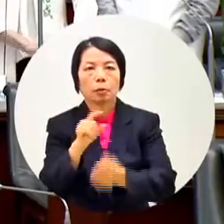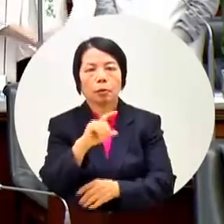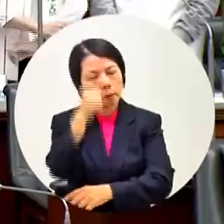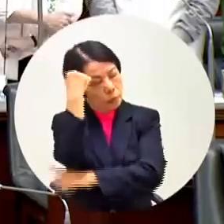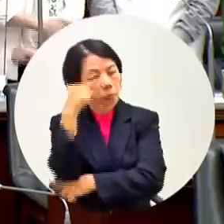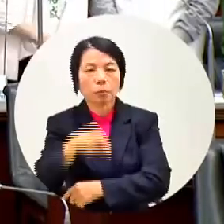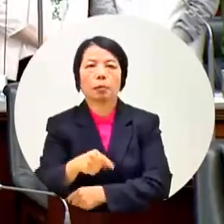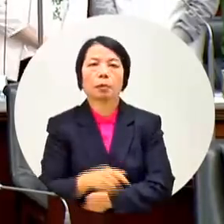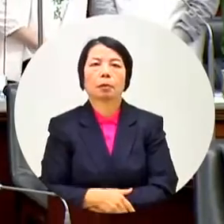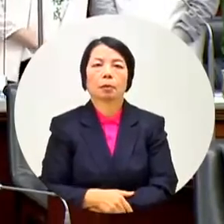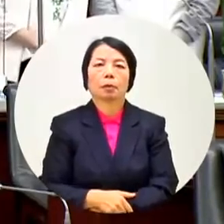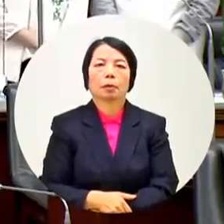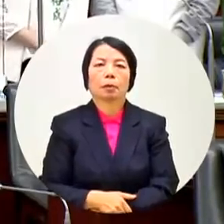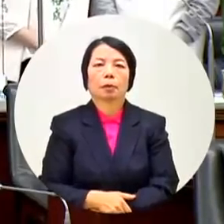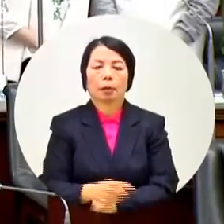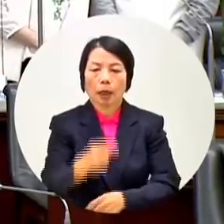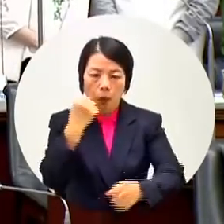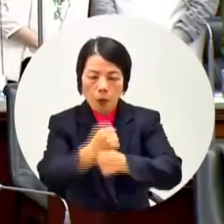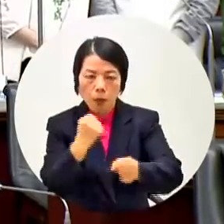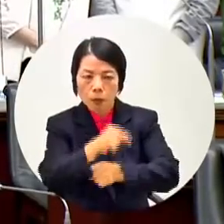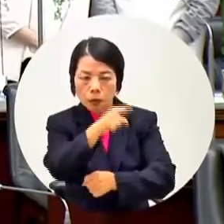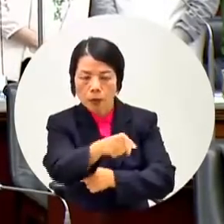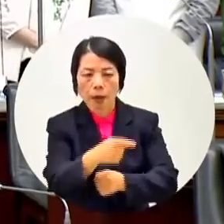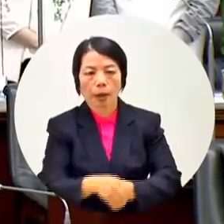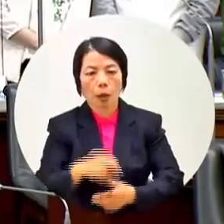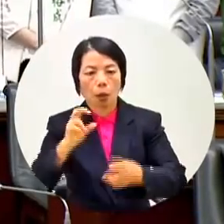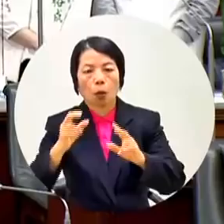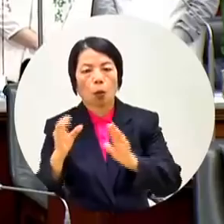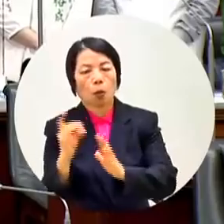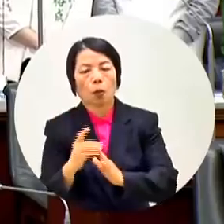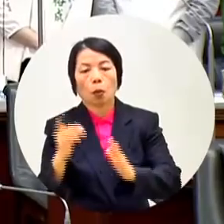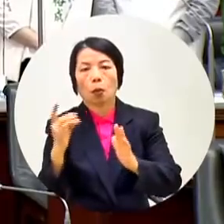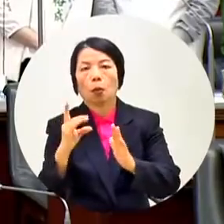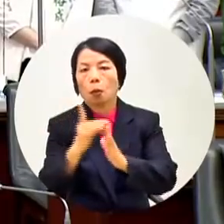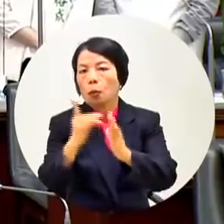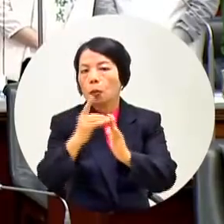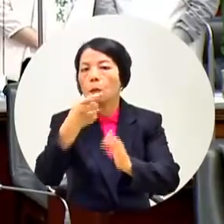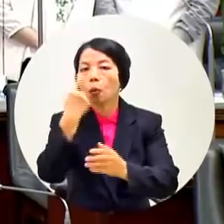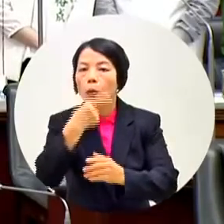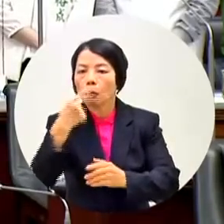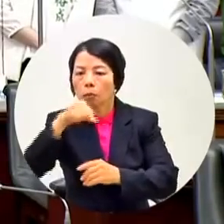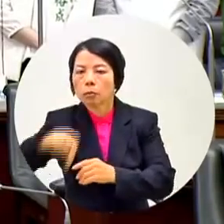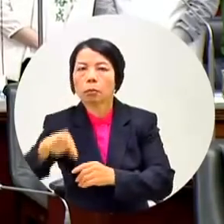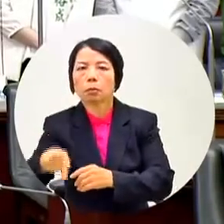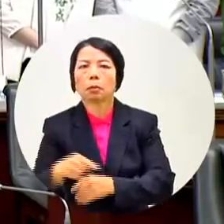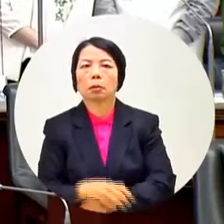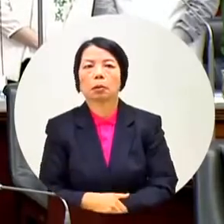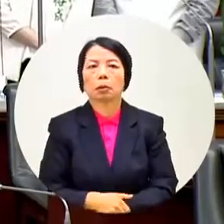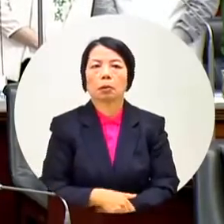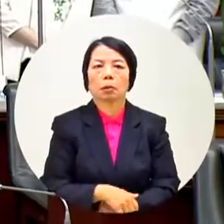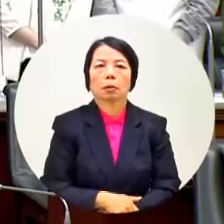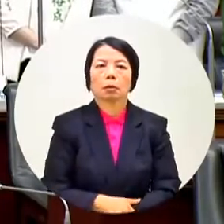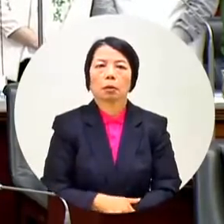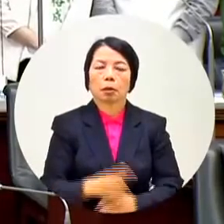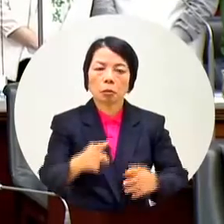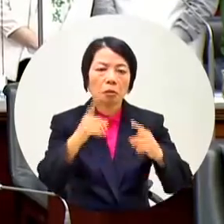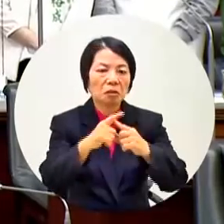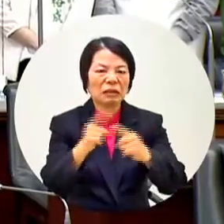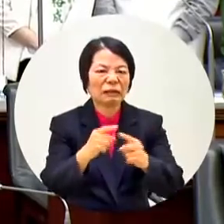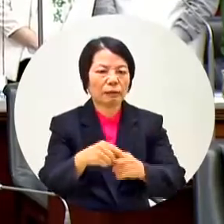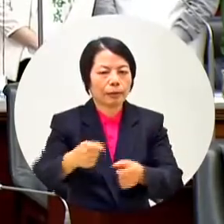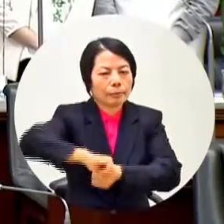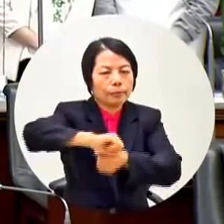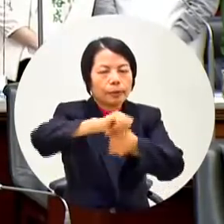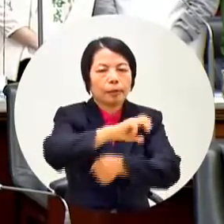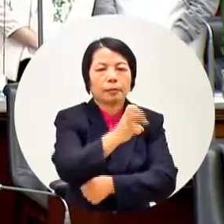在遐，户口在遮，吼、哦，因为你讲30至50万也无好，你怎帮伊听你的？出去先坑边啊，因为官方的数字还没有出